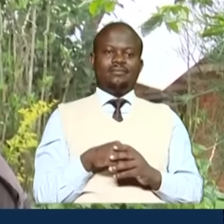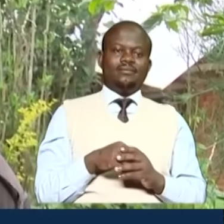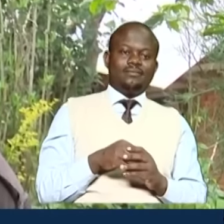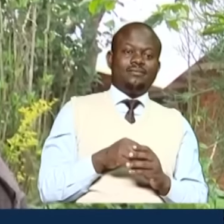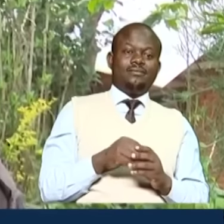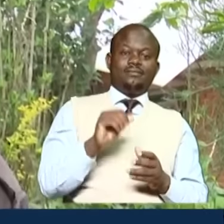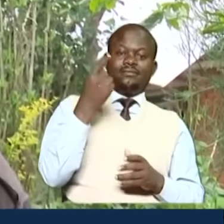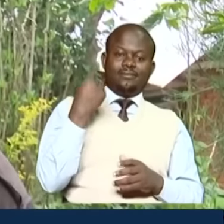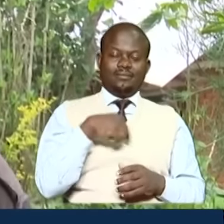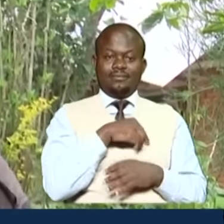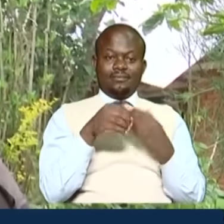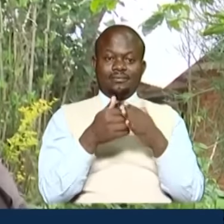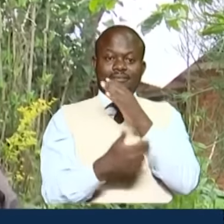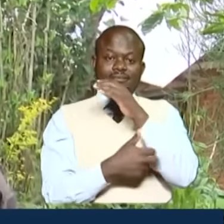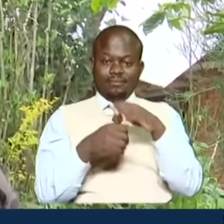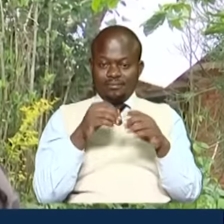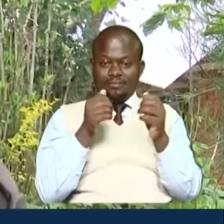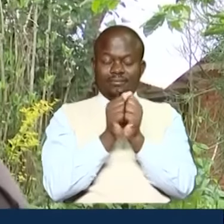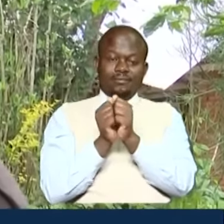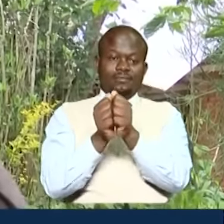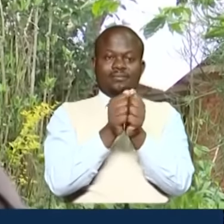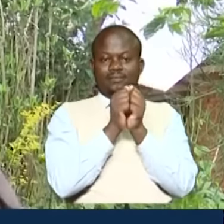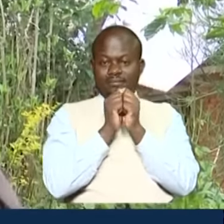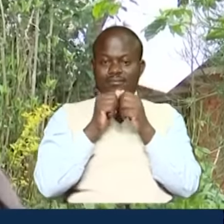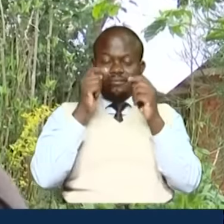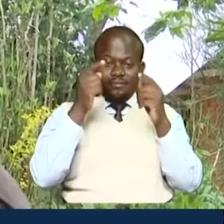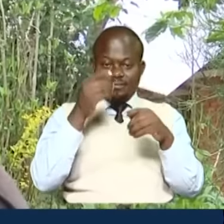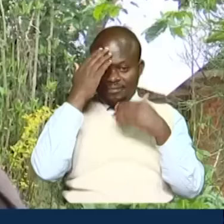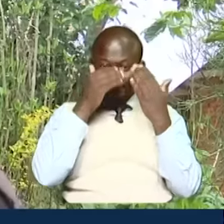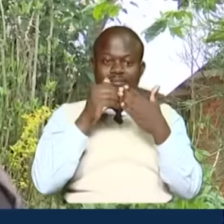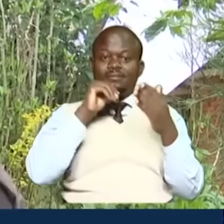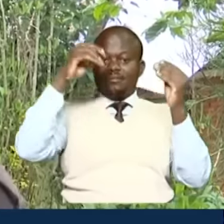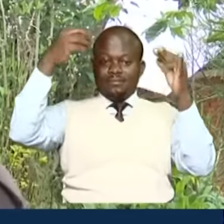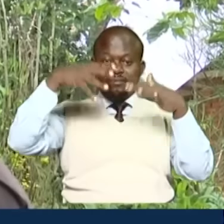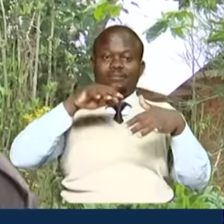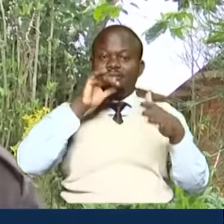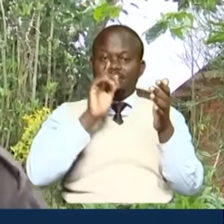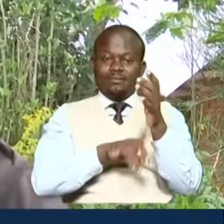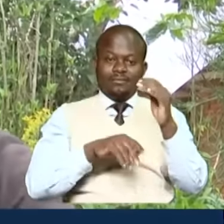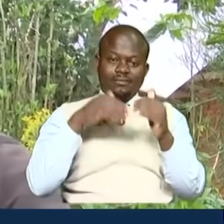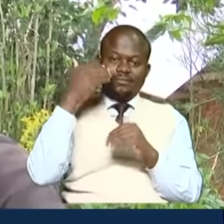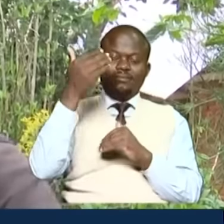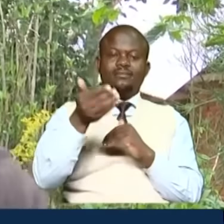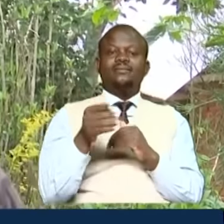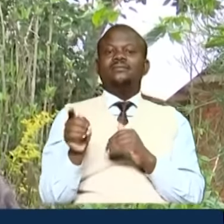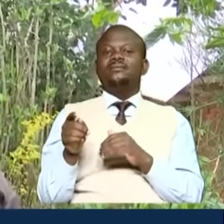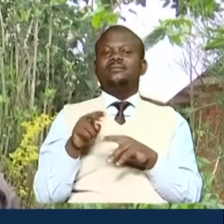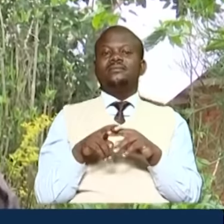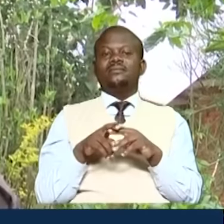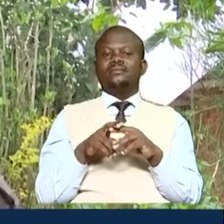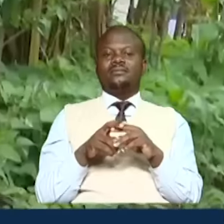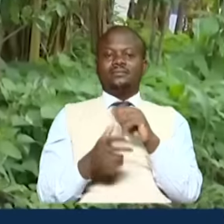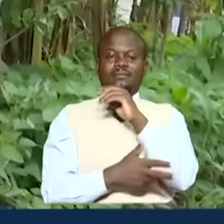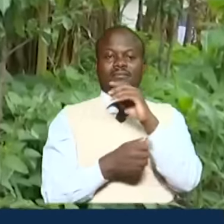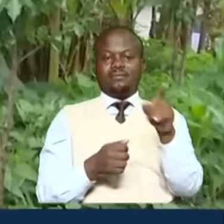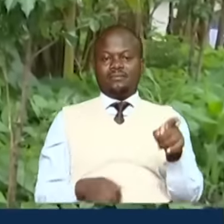ni icya mbere. Ashobora kwiba muri kumwe, ashobora kuza nimugoroba mu kiraro kubera ko nta tara rihari ntaki, wowe uri hano kunuze akakwibira